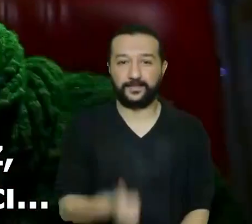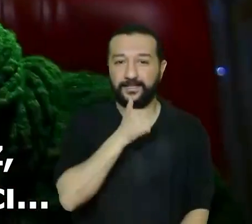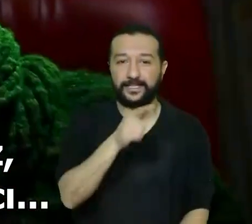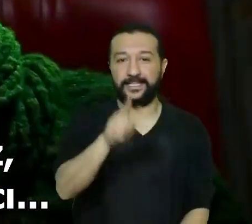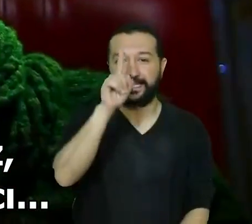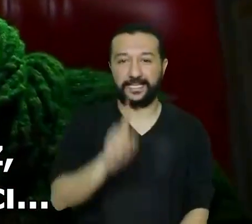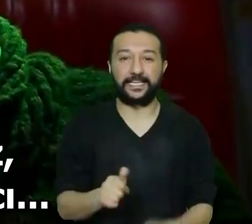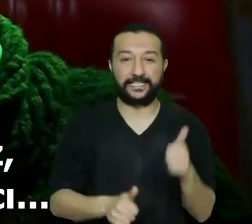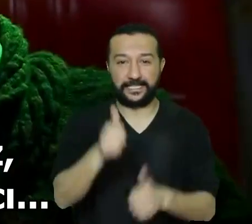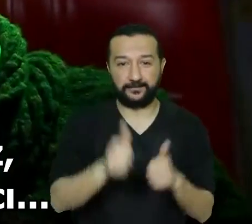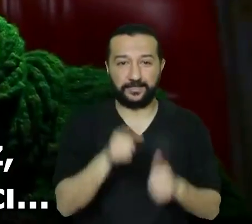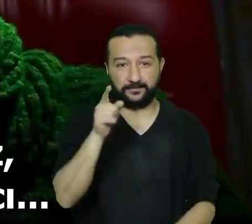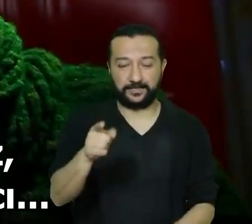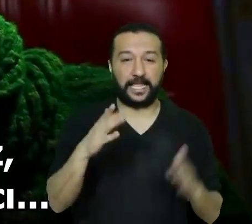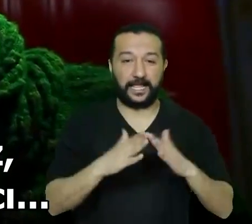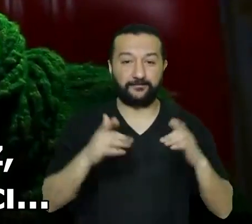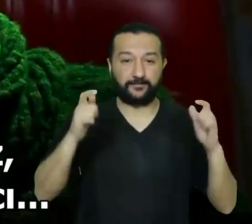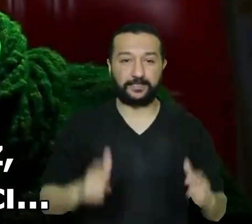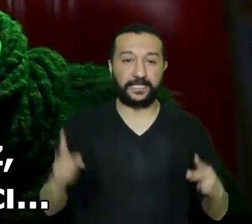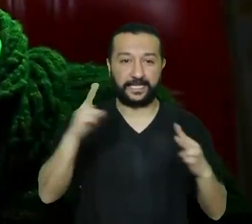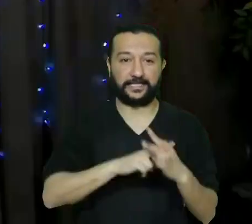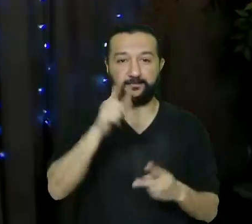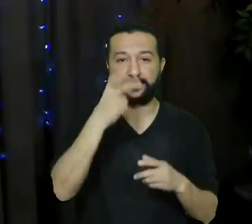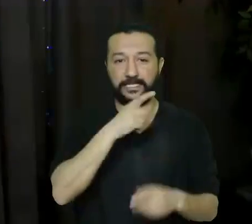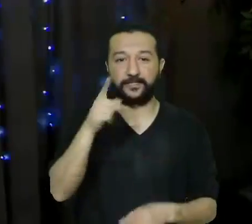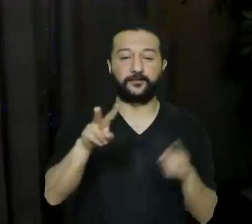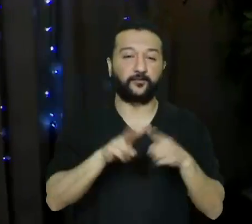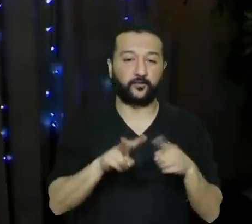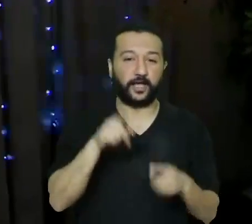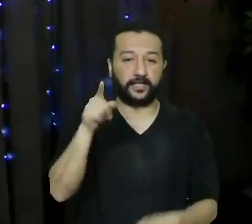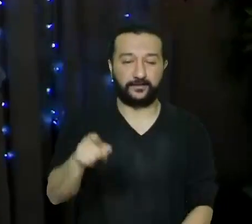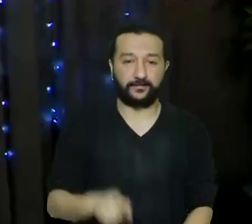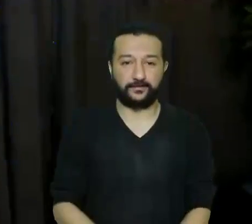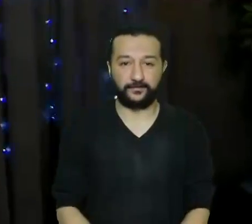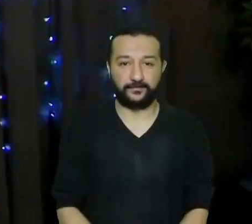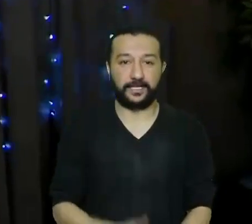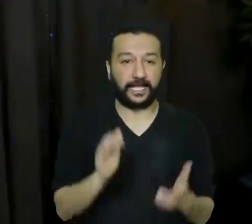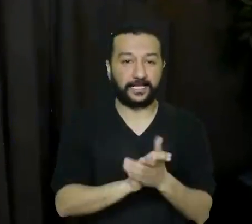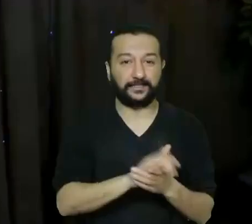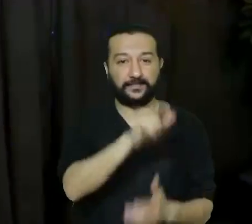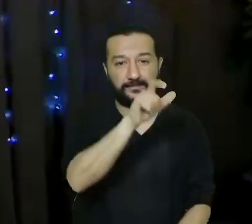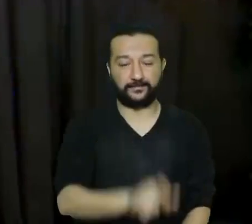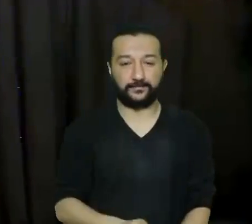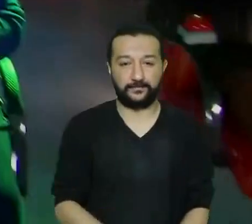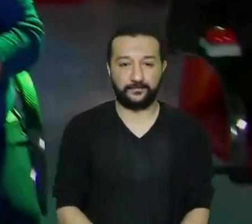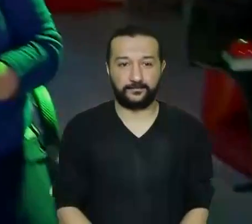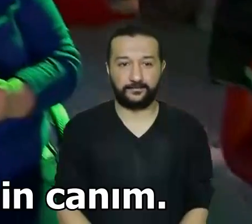Efendim ilk yarışmacımız evimizden katılan bir şarkıcı Nurhan. Alkışlarınızla